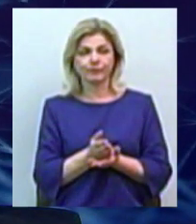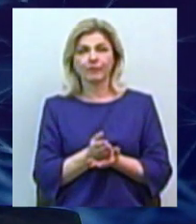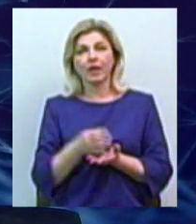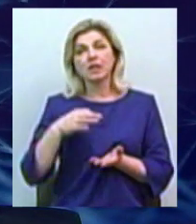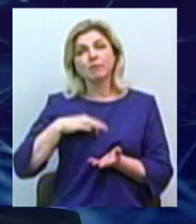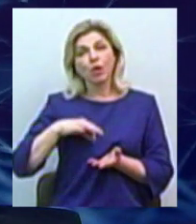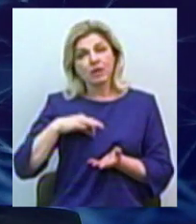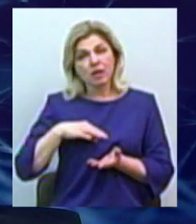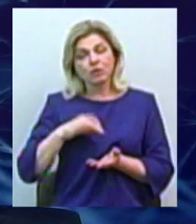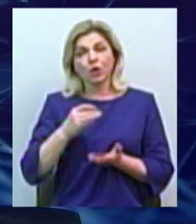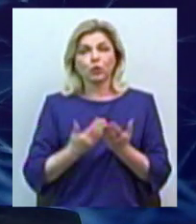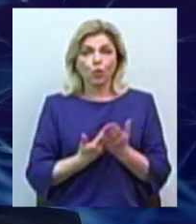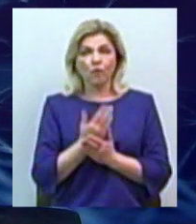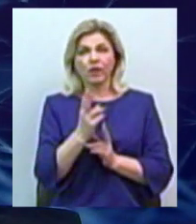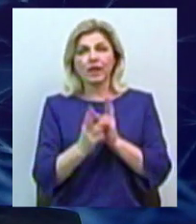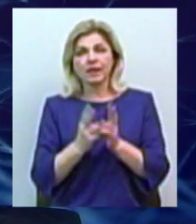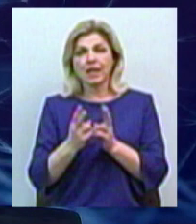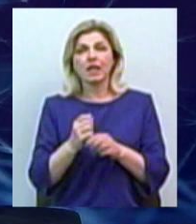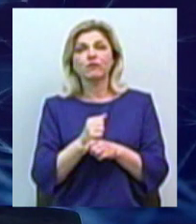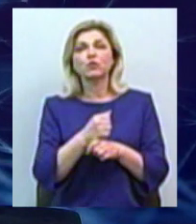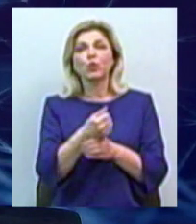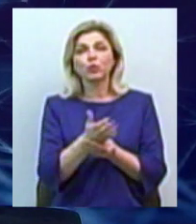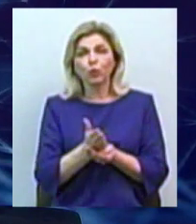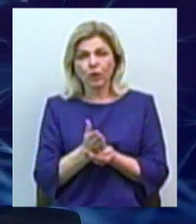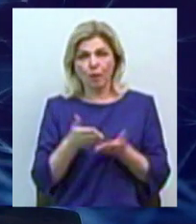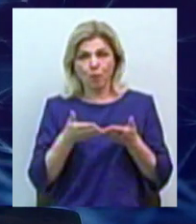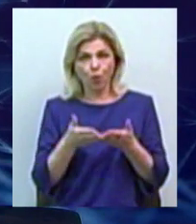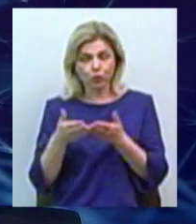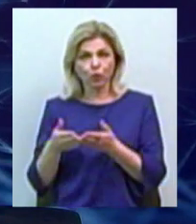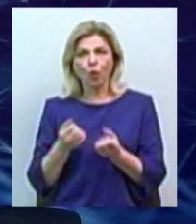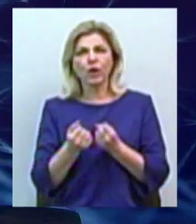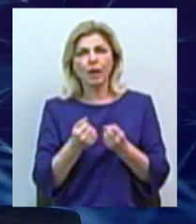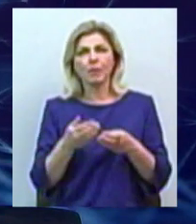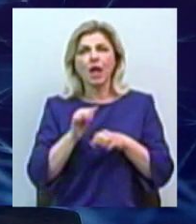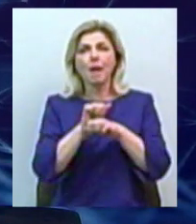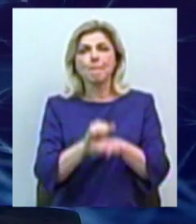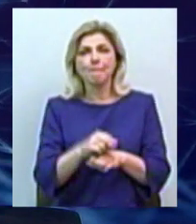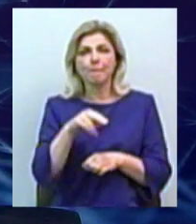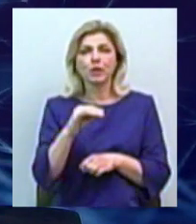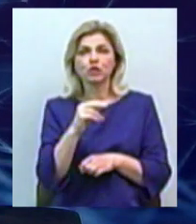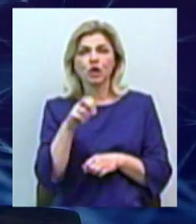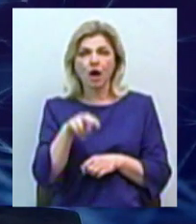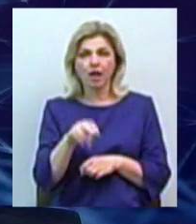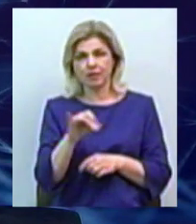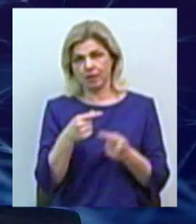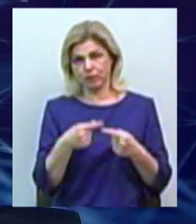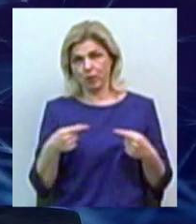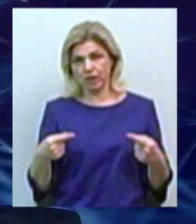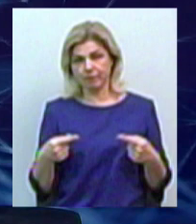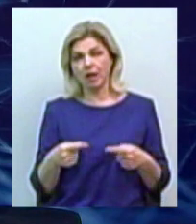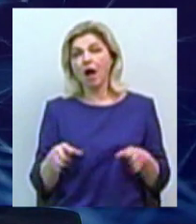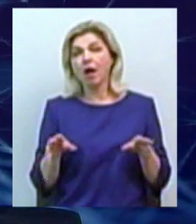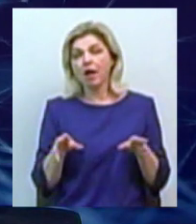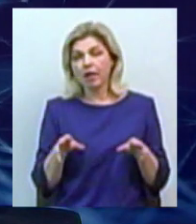експлуатацію і оновлення інфраструктури порту, укріплення причалів і тому подібне. Разом з тим,